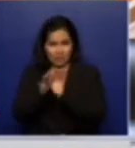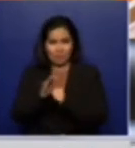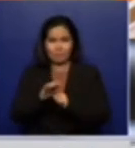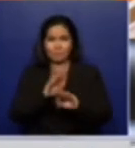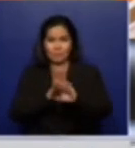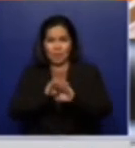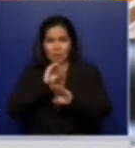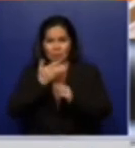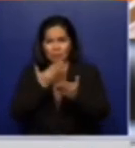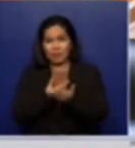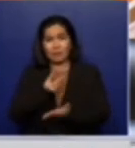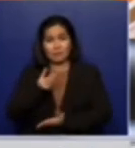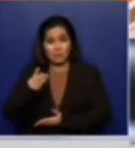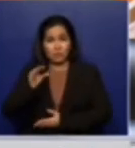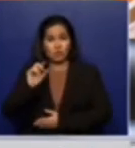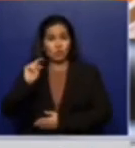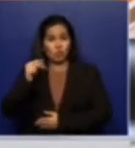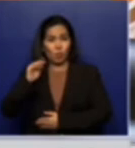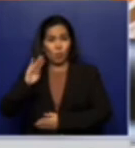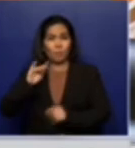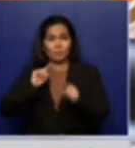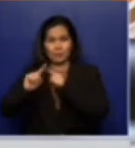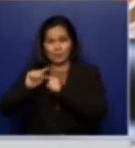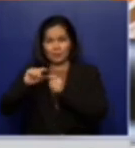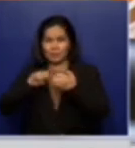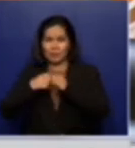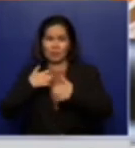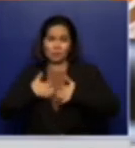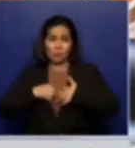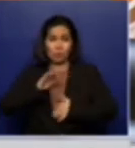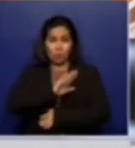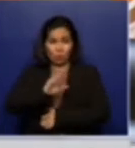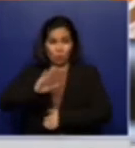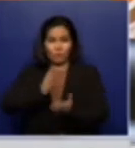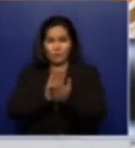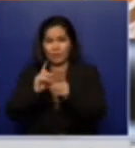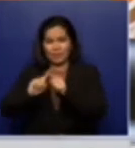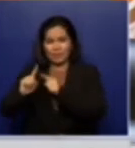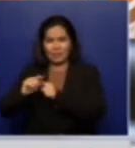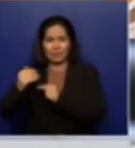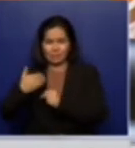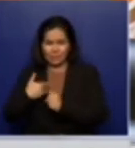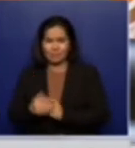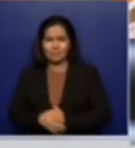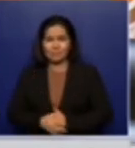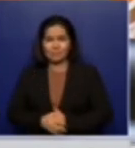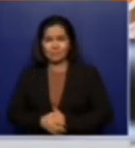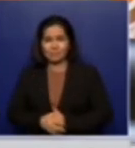ซะไม่ว่าจะเรื่องอะไรเขาเดือดร้อนเรื่องเล็กๆน้อยๆไอ้ส่วนที่ควรโอนกลับไม่โอน